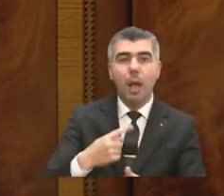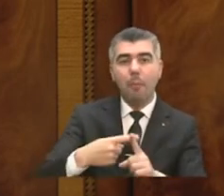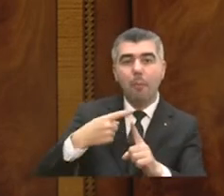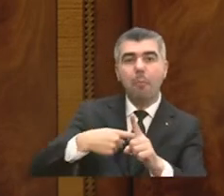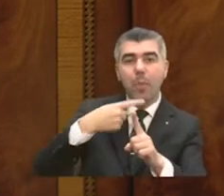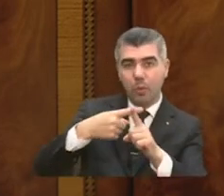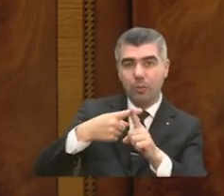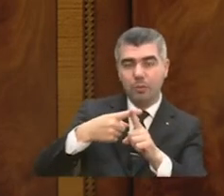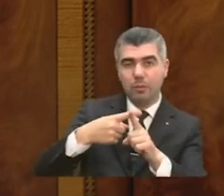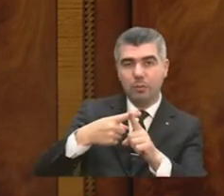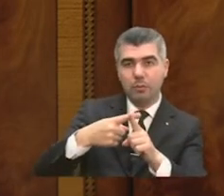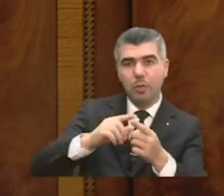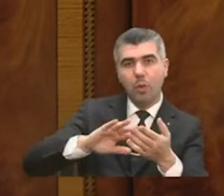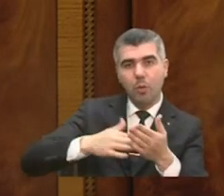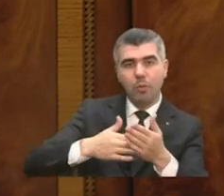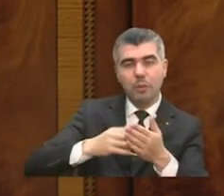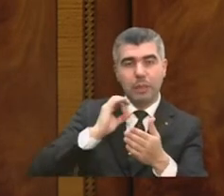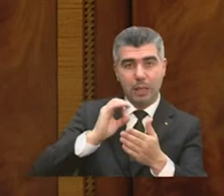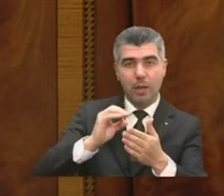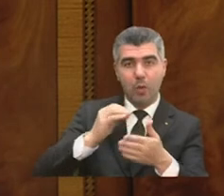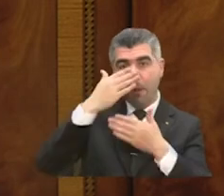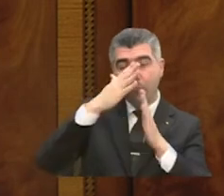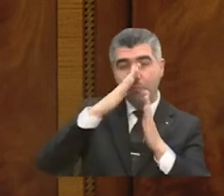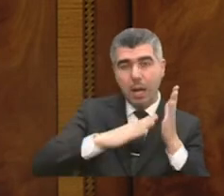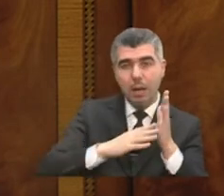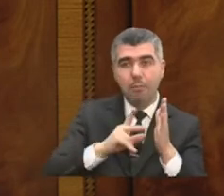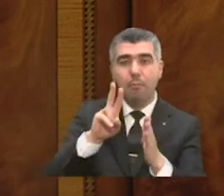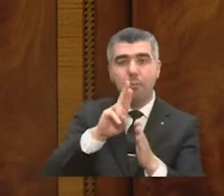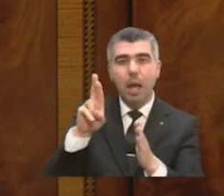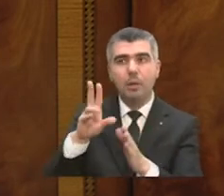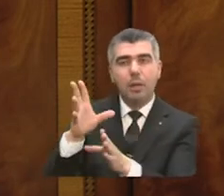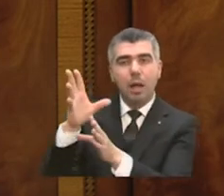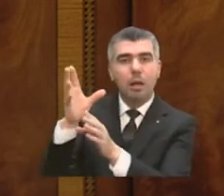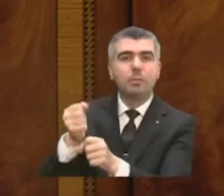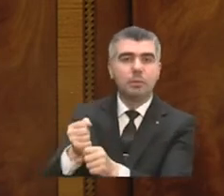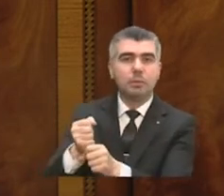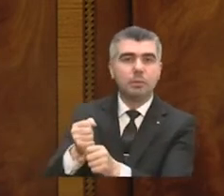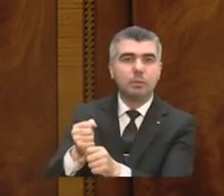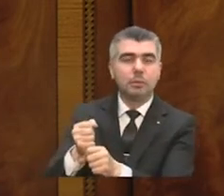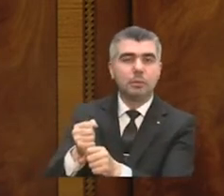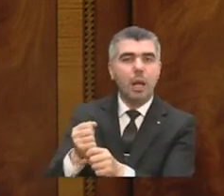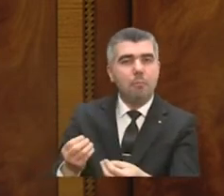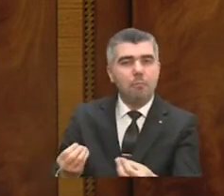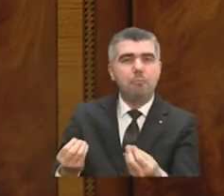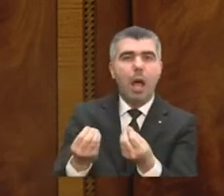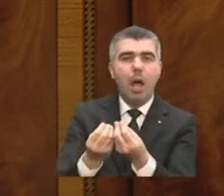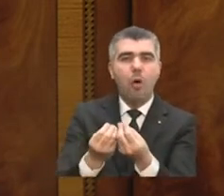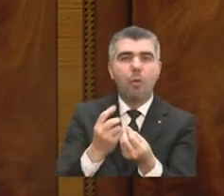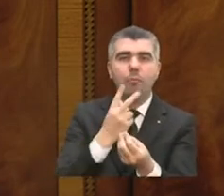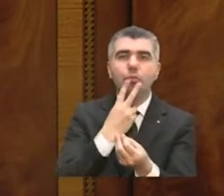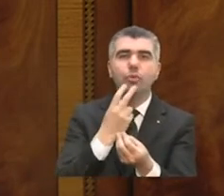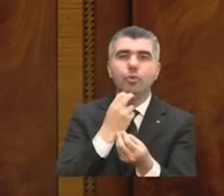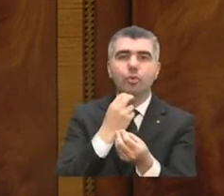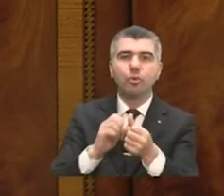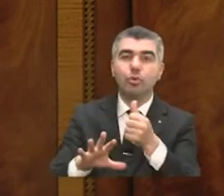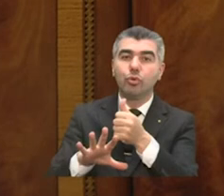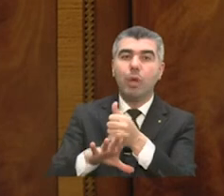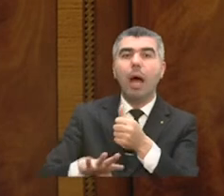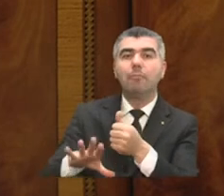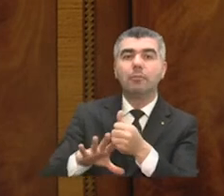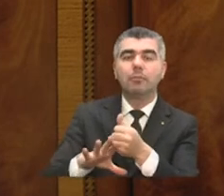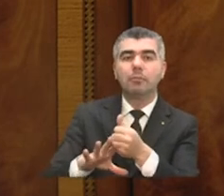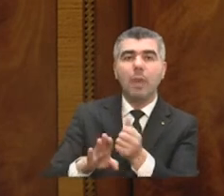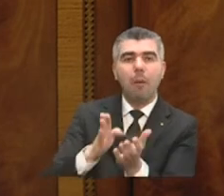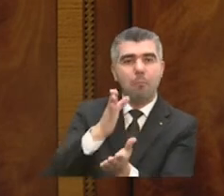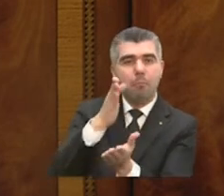le Maroc. Alors, toutes ces pressions, évidemment, ne vont changer en rien la